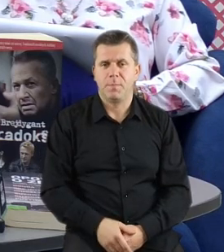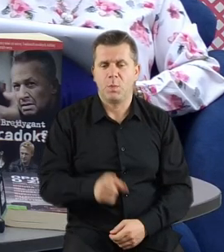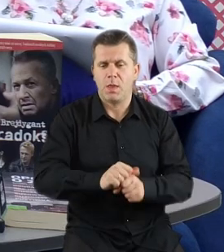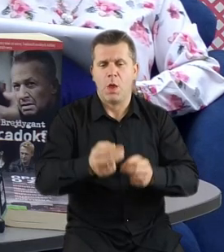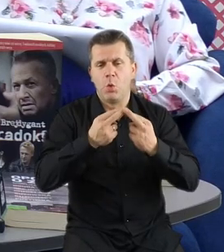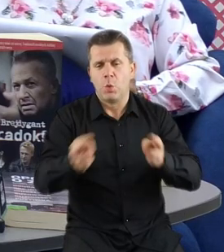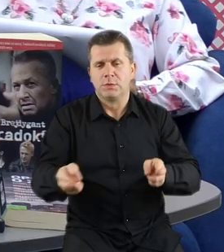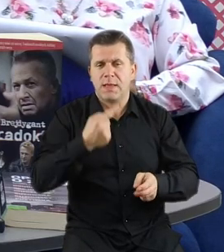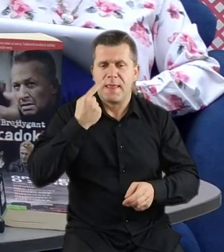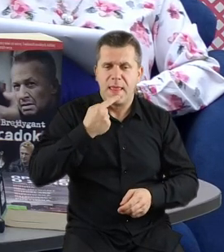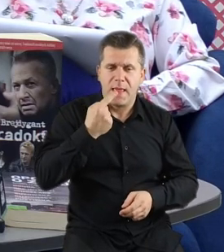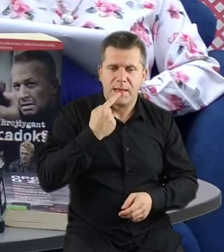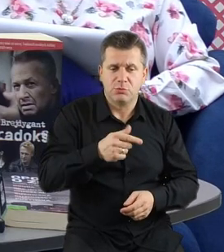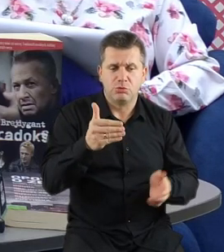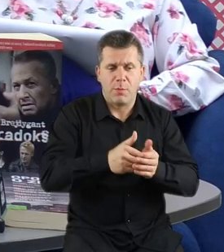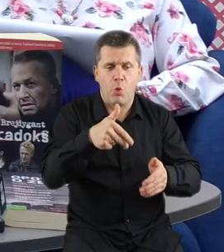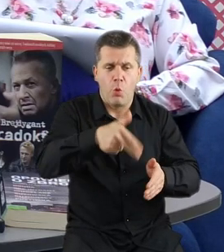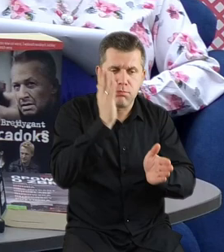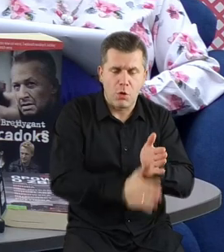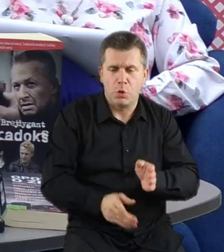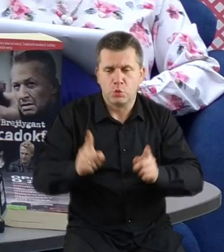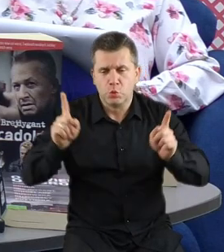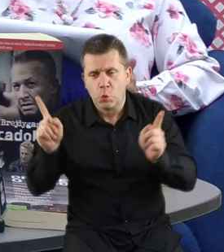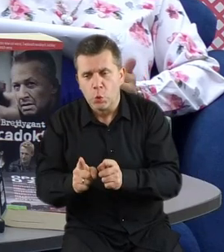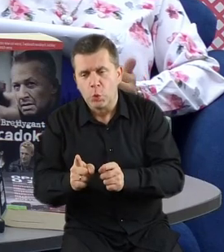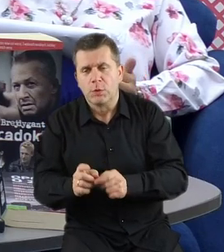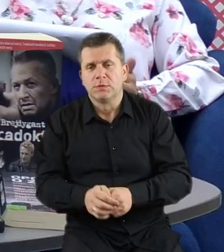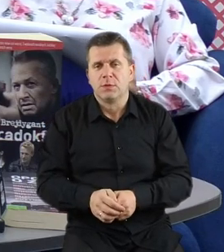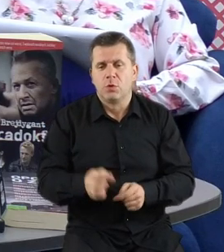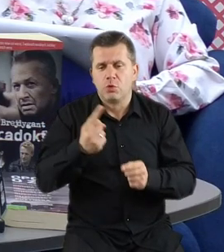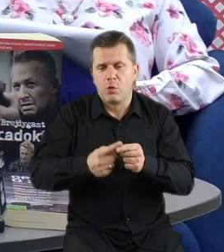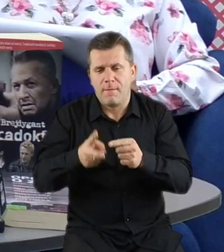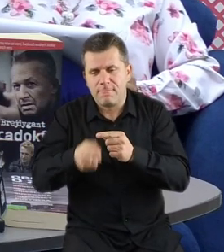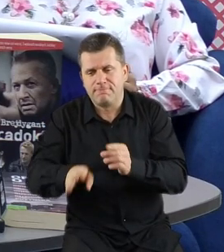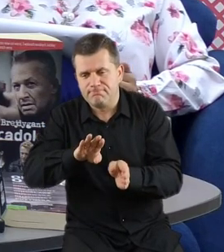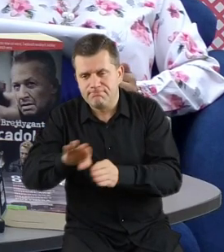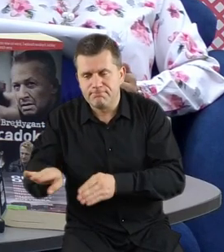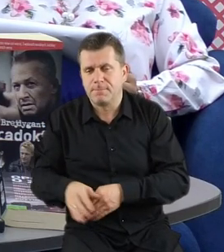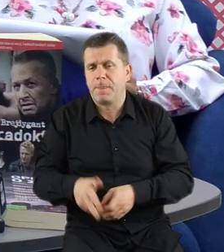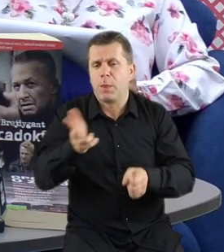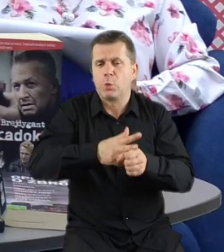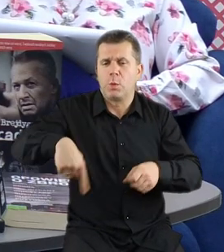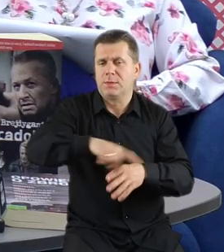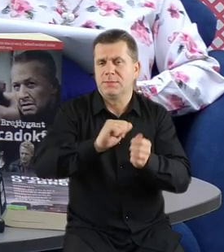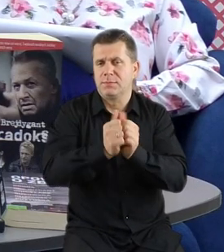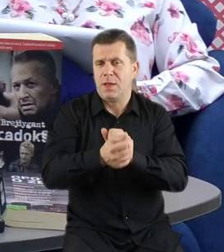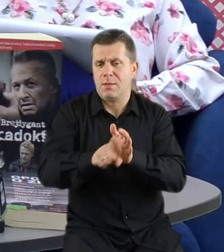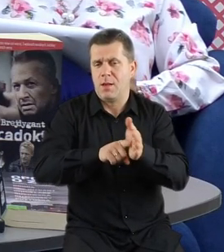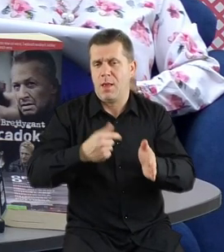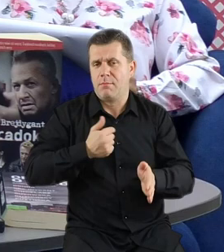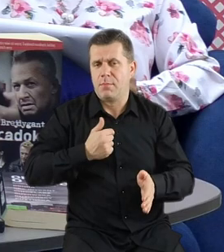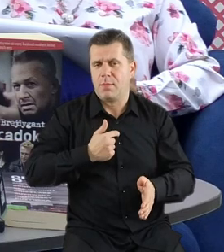różne języki narracji, niektóre rzeczy trzeba uprościć, skrócić, wyciąć wątki, o tyle niektóre zmiany są dla